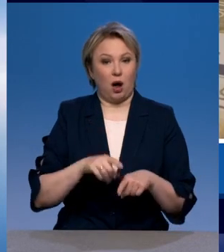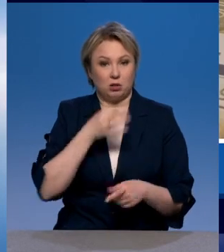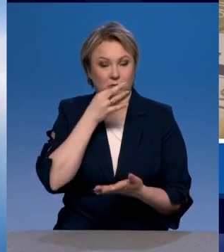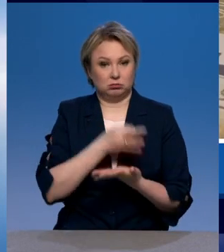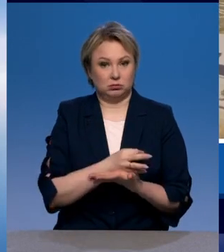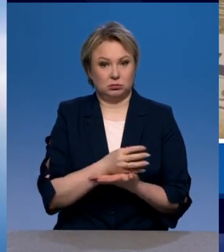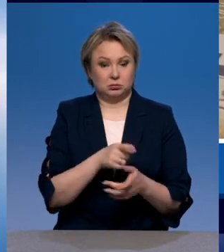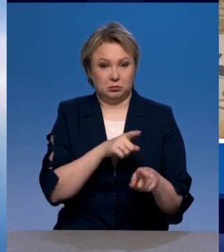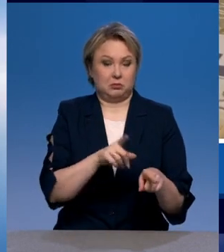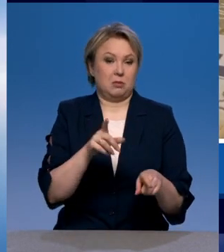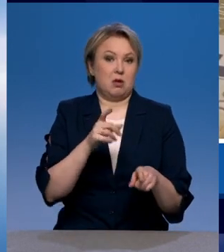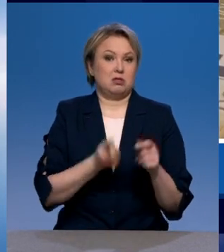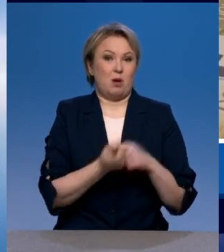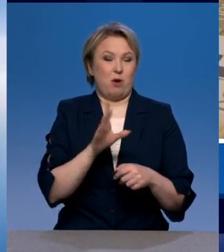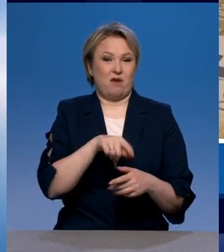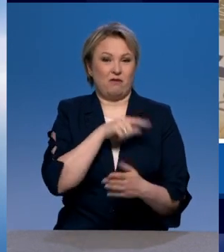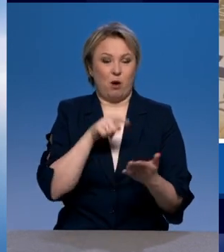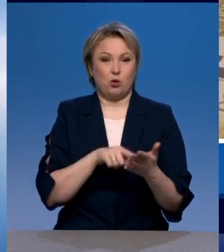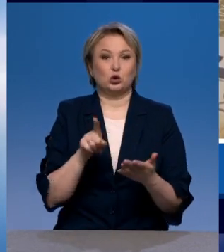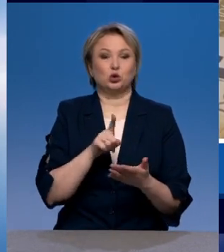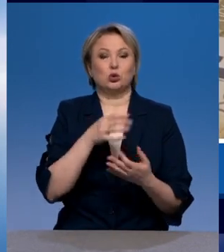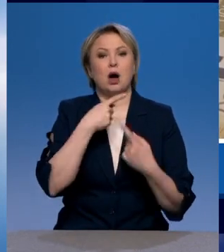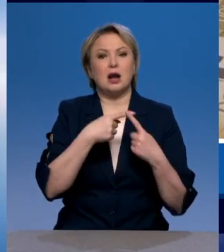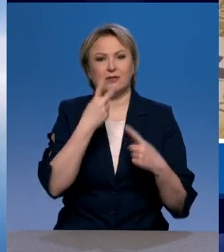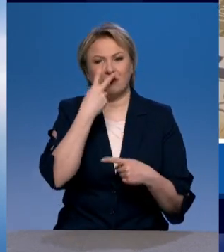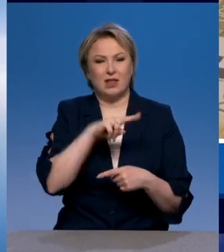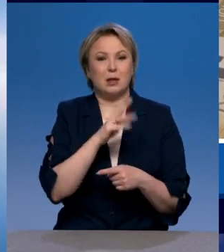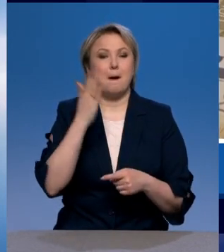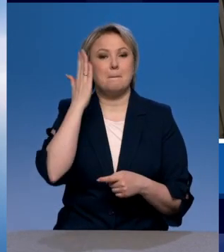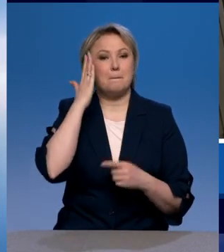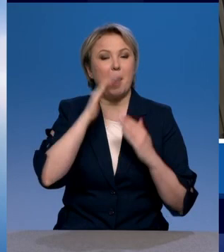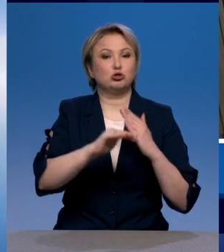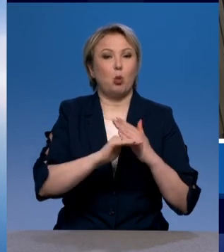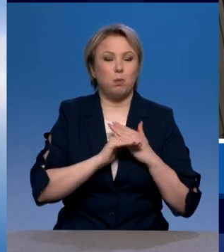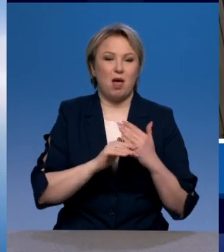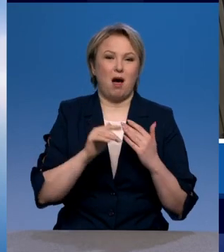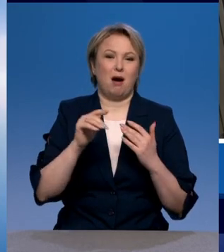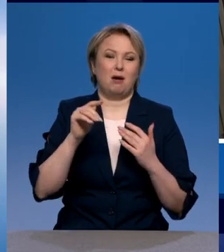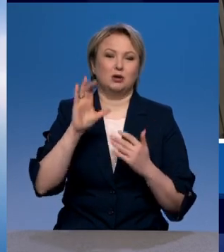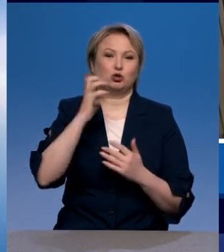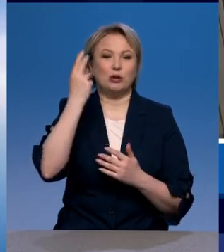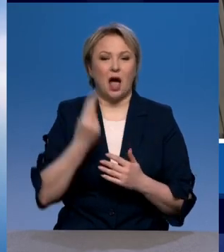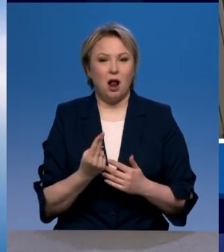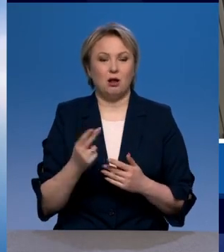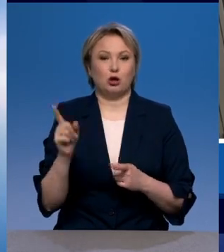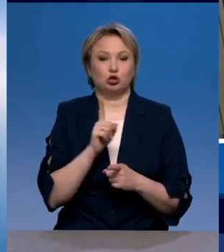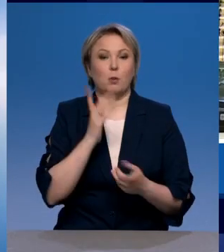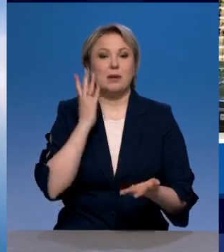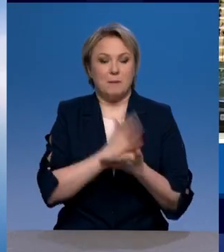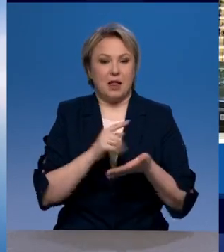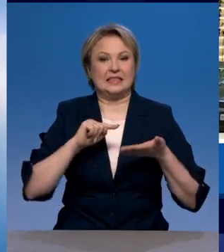того, чтобы различного рода пособия там, и помощь со стороны государства социальная имела целевой